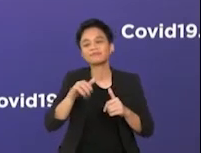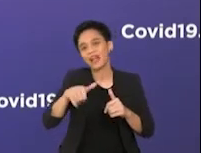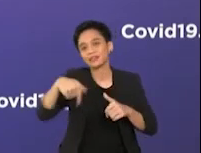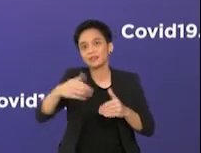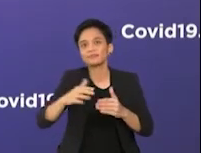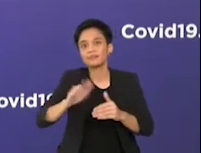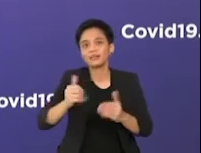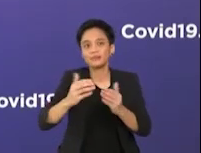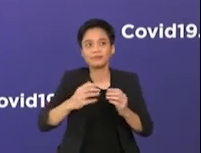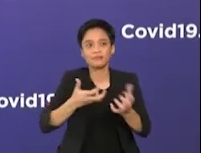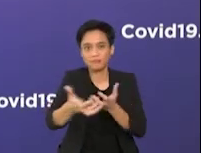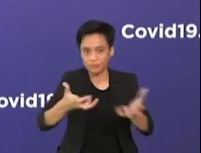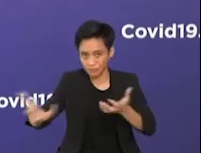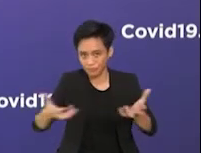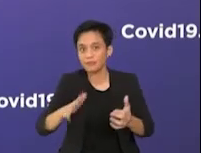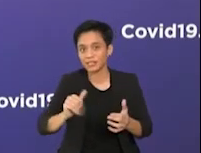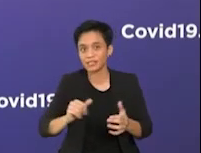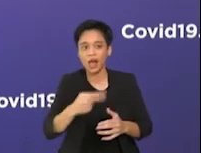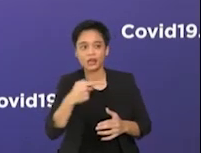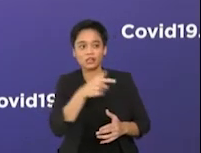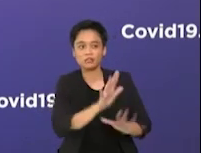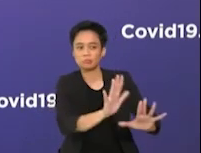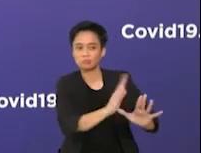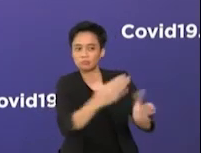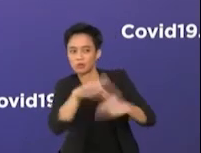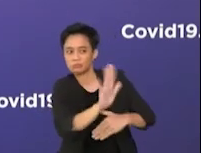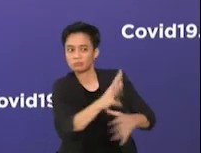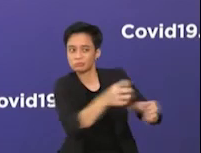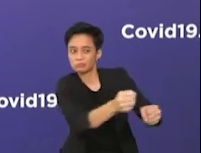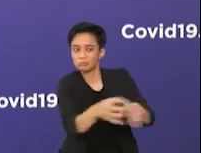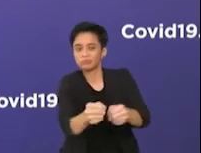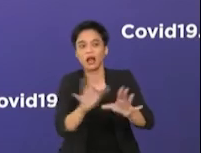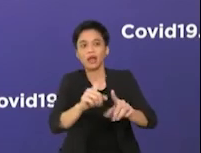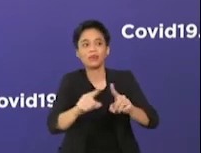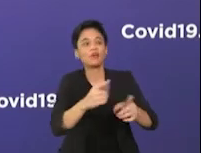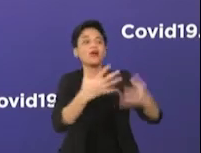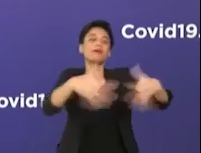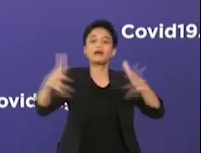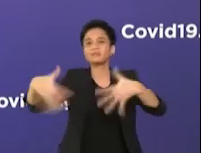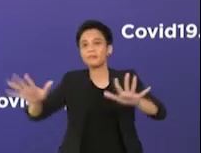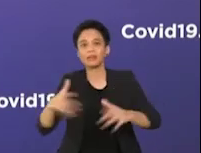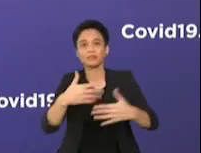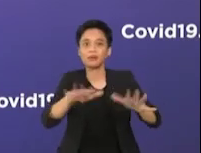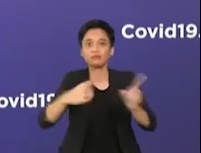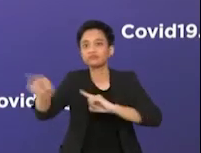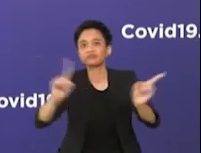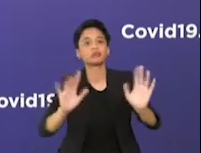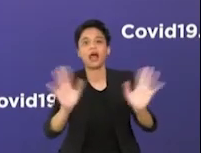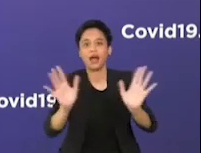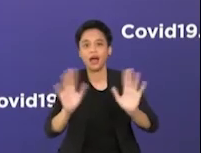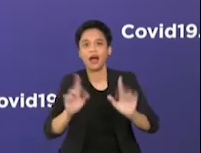kita tidak akan mengekang sepenuhnya tetapi bukan berarti membebaskan Karena bagaimanapun juga